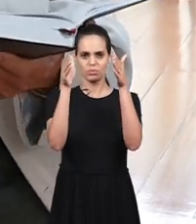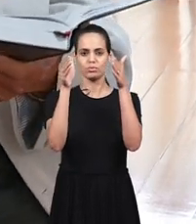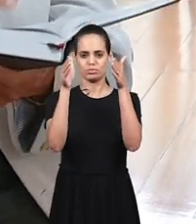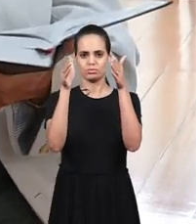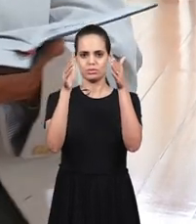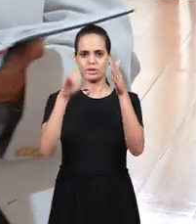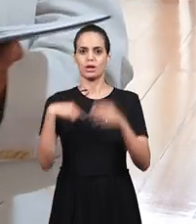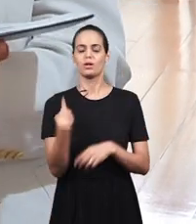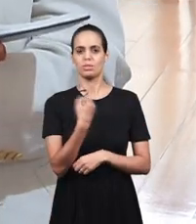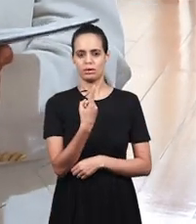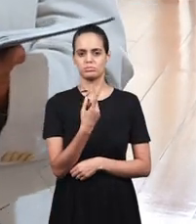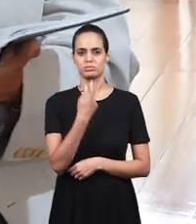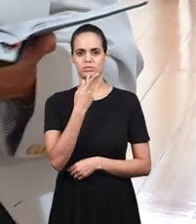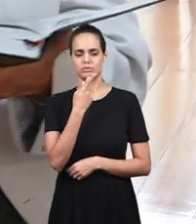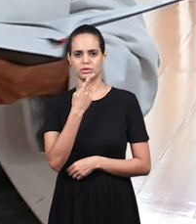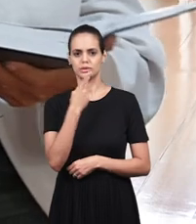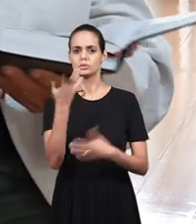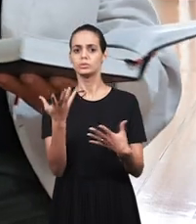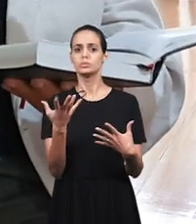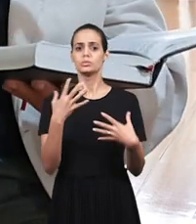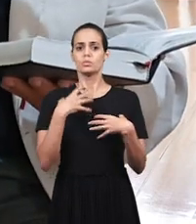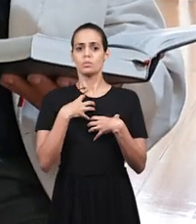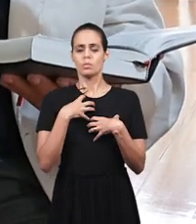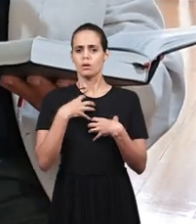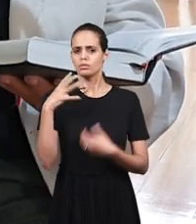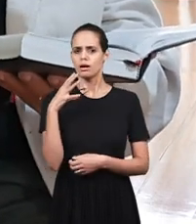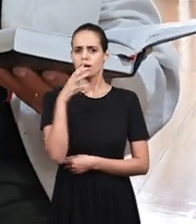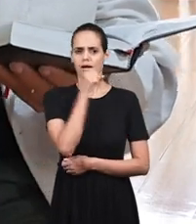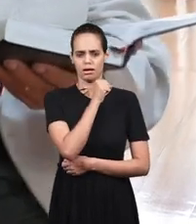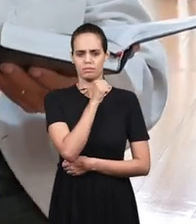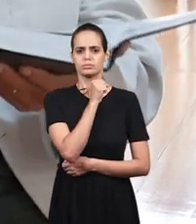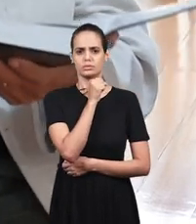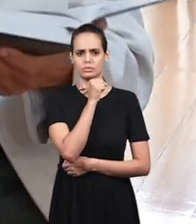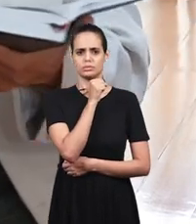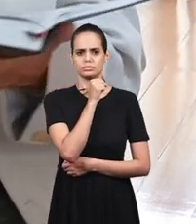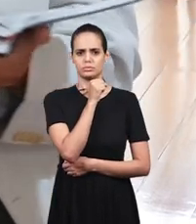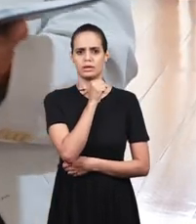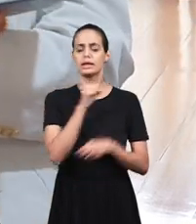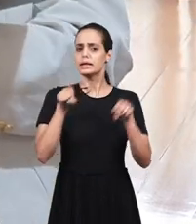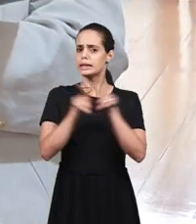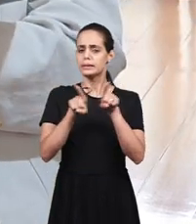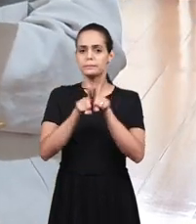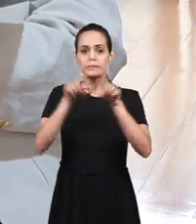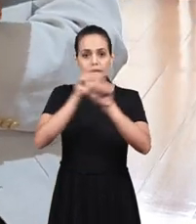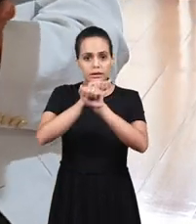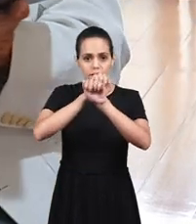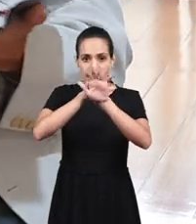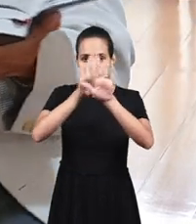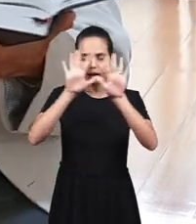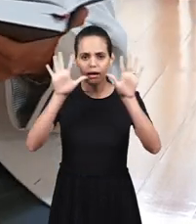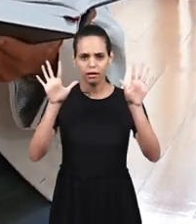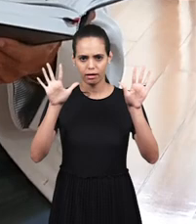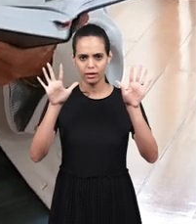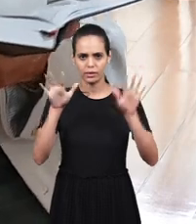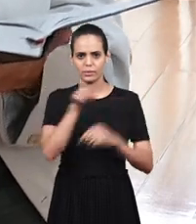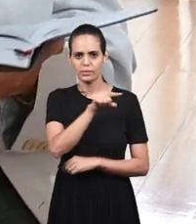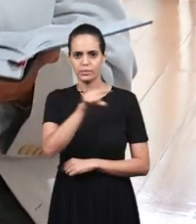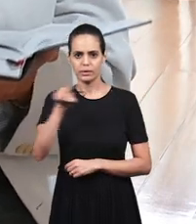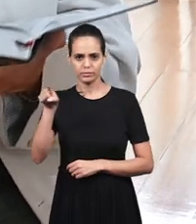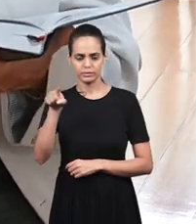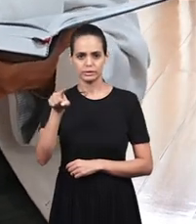во множественном числе. Там Иисус присутствовал. Это мы как бы пробегаясь, очень так